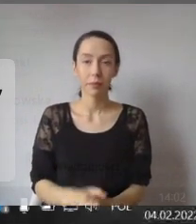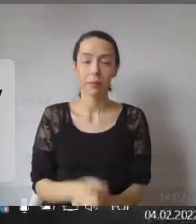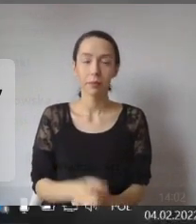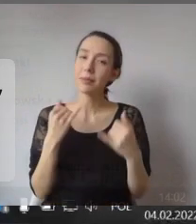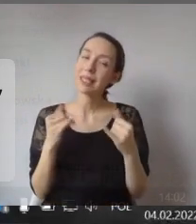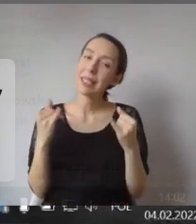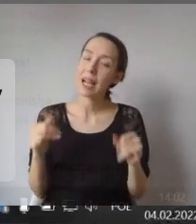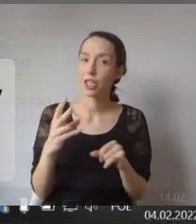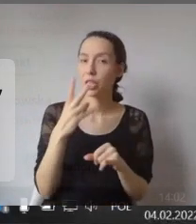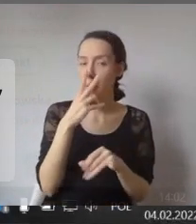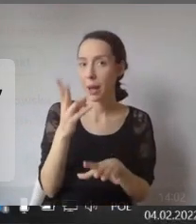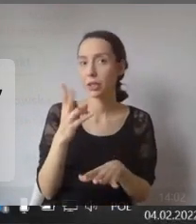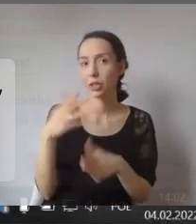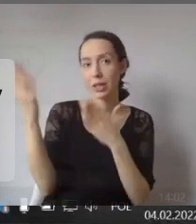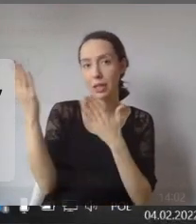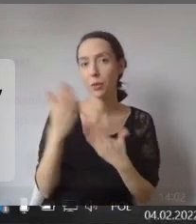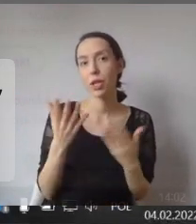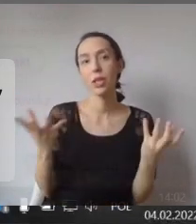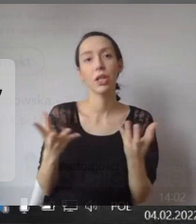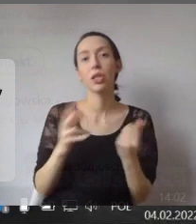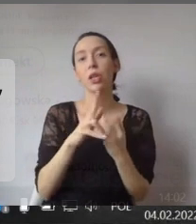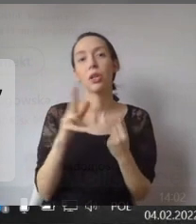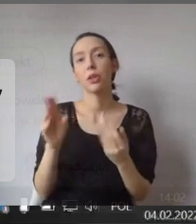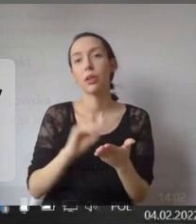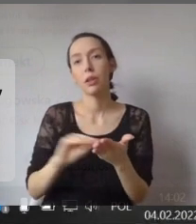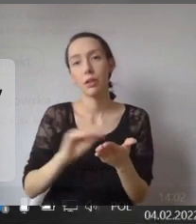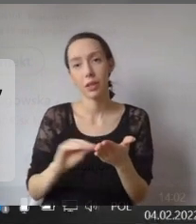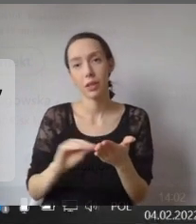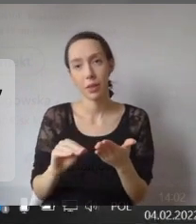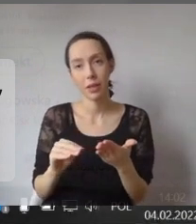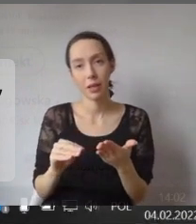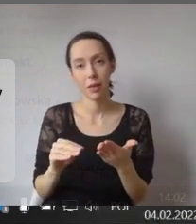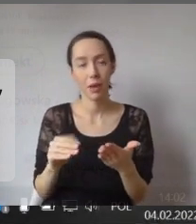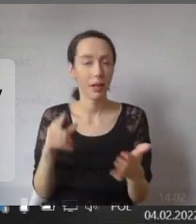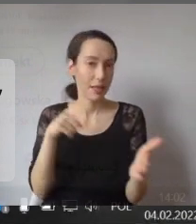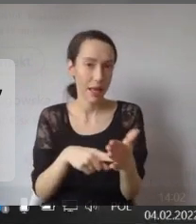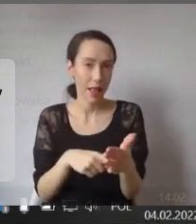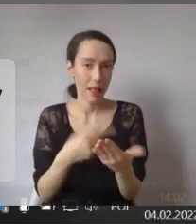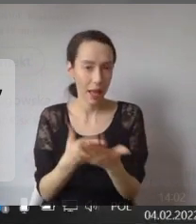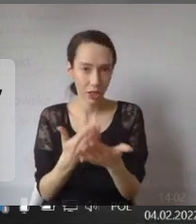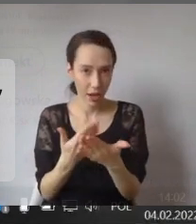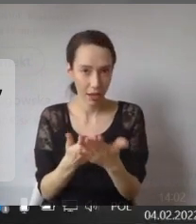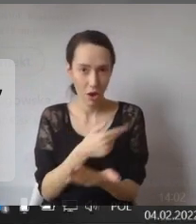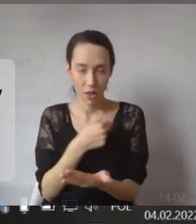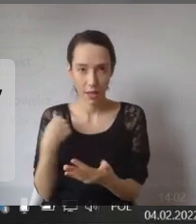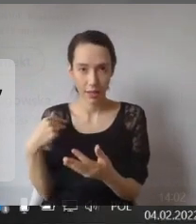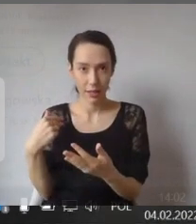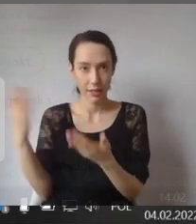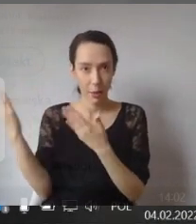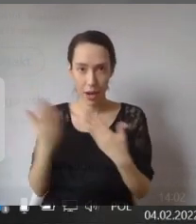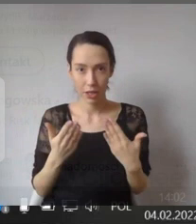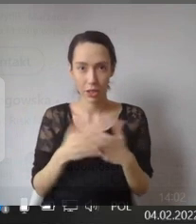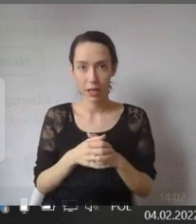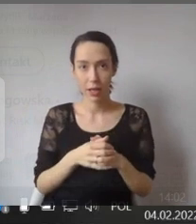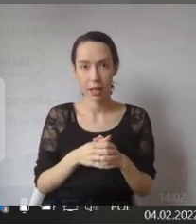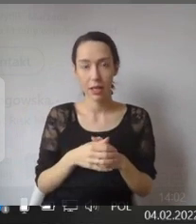na te zaproszenia, gdzie ktoś napisał, w jakim celu w ogóle nas zaprasza, dlaczego,